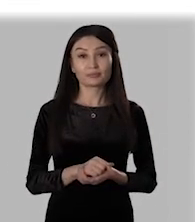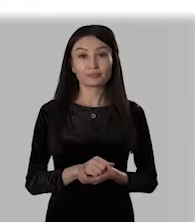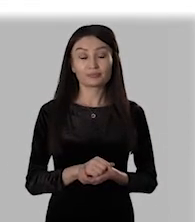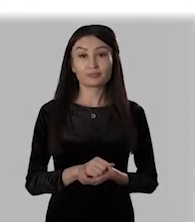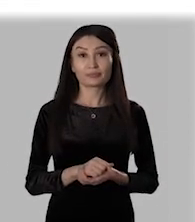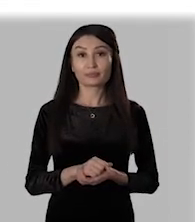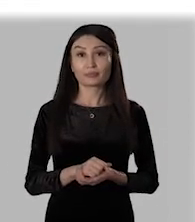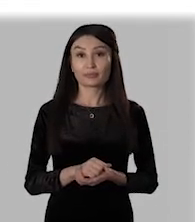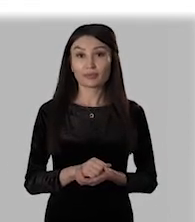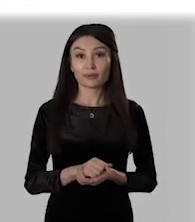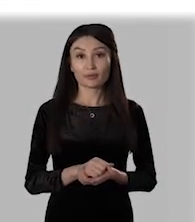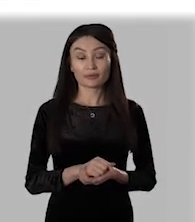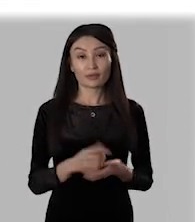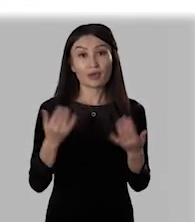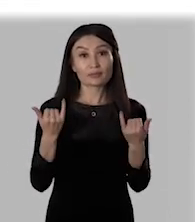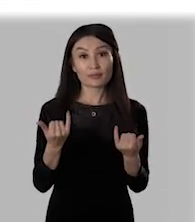Ан демесе,